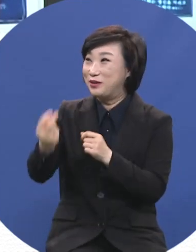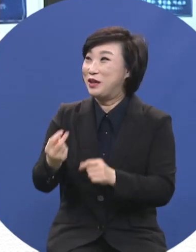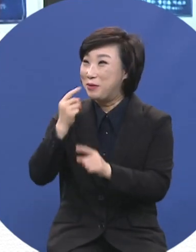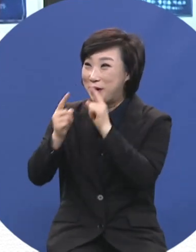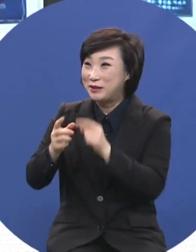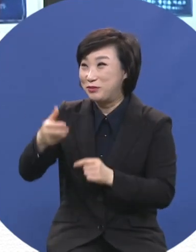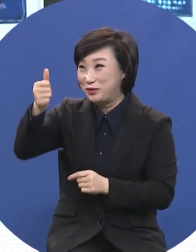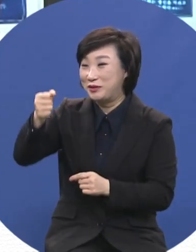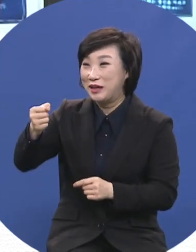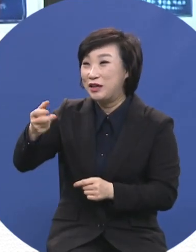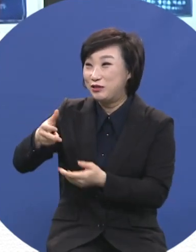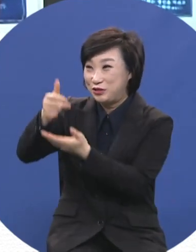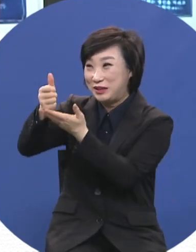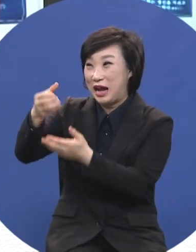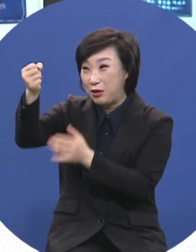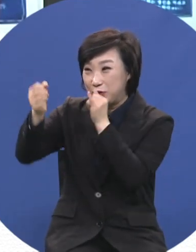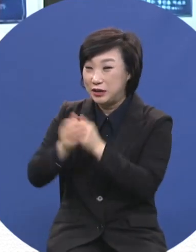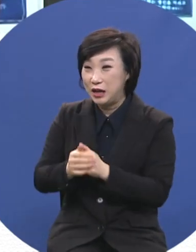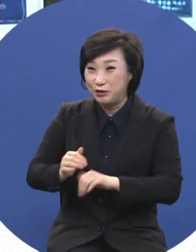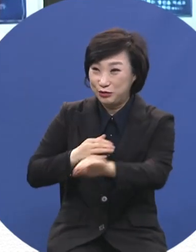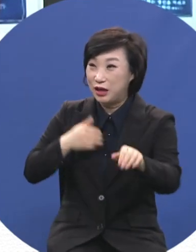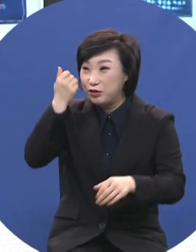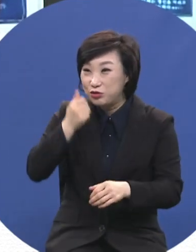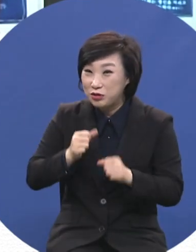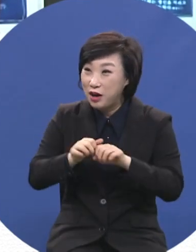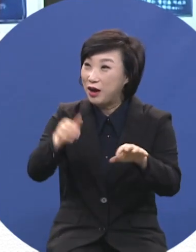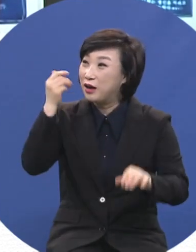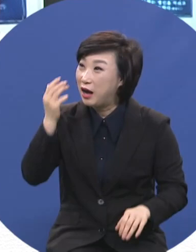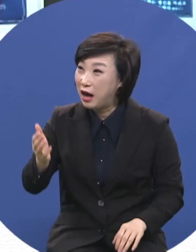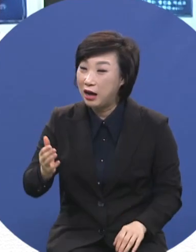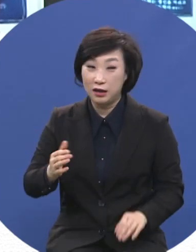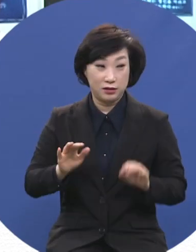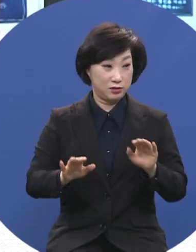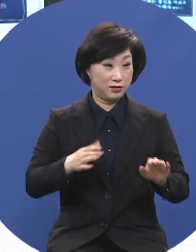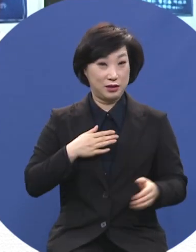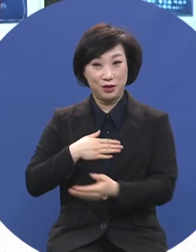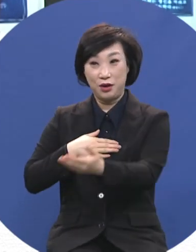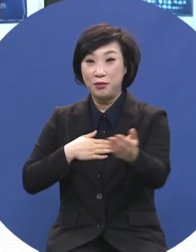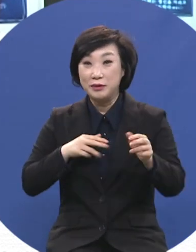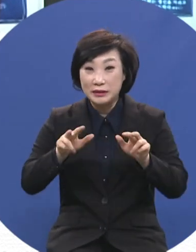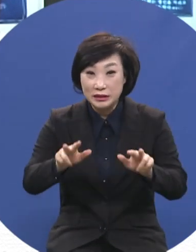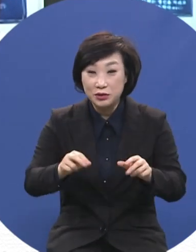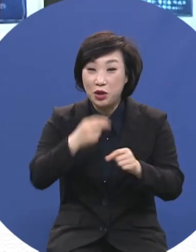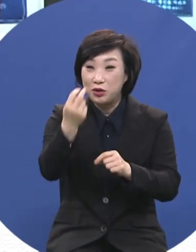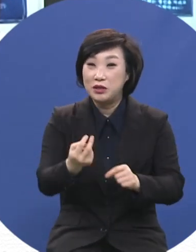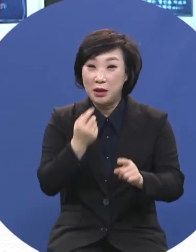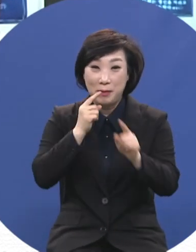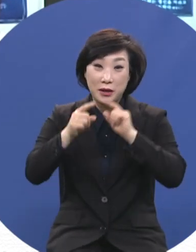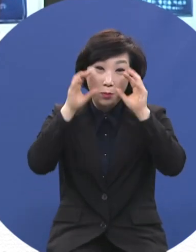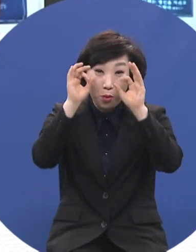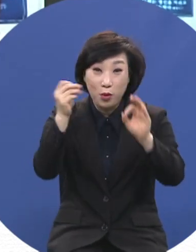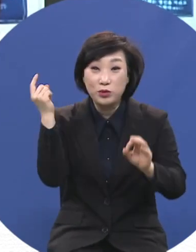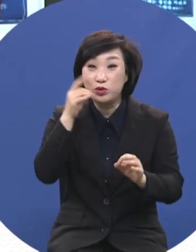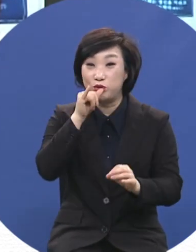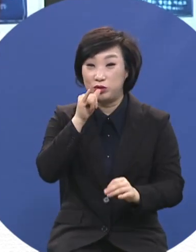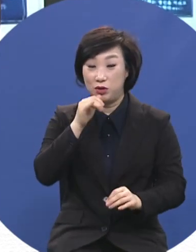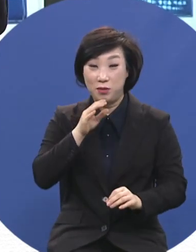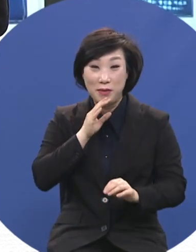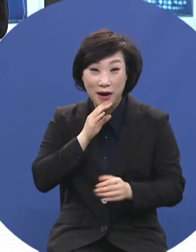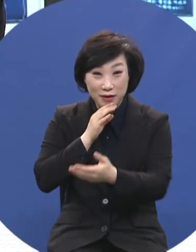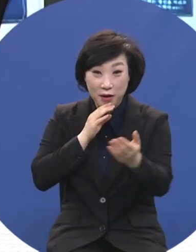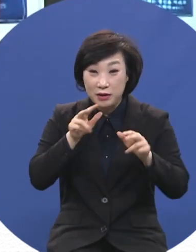네게로 가오리까. 오늘 여러분 지금 영생의 말씀을 듣고 있다 이 말이에요. 지금 당장에